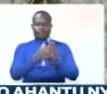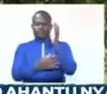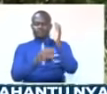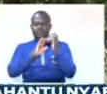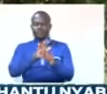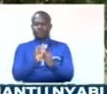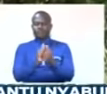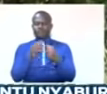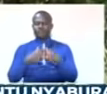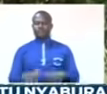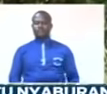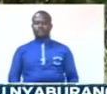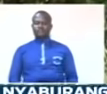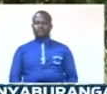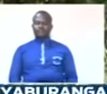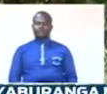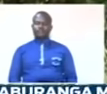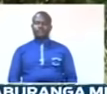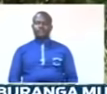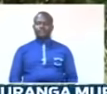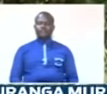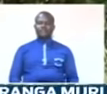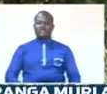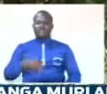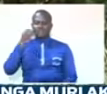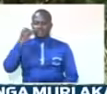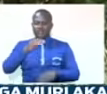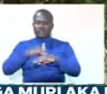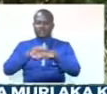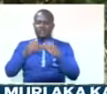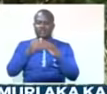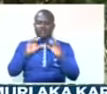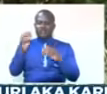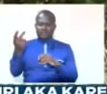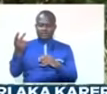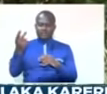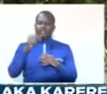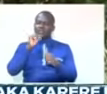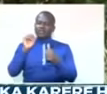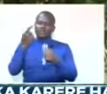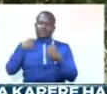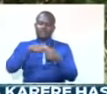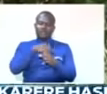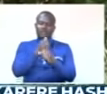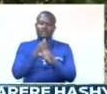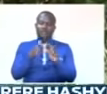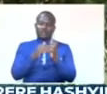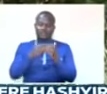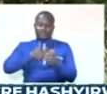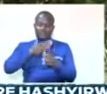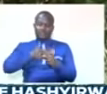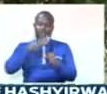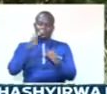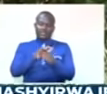COVID-19. Iyo twatumiye zino ibintu byiciro bibiri si ubwa mbere tubikoze duhora tubikora kandi twishimiye cyane cyane ariko kuba